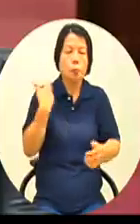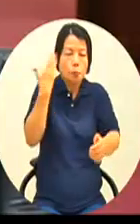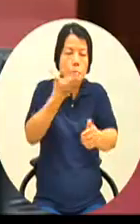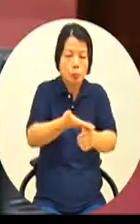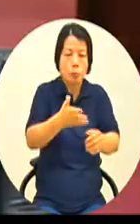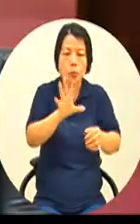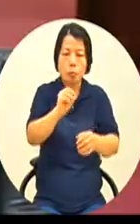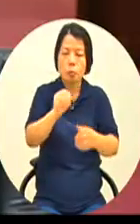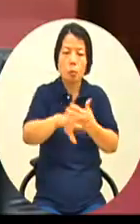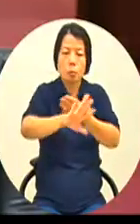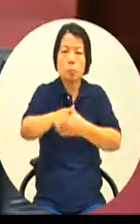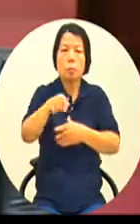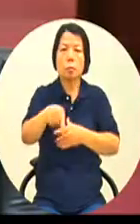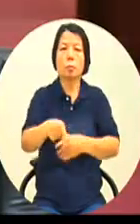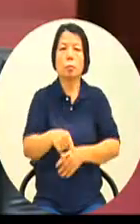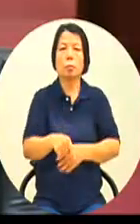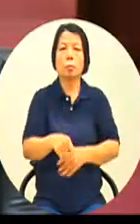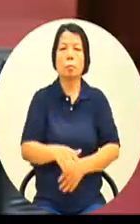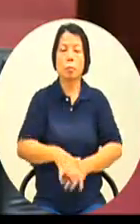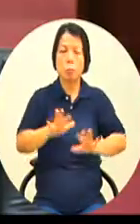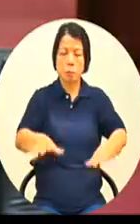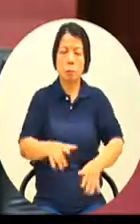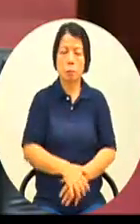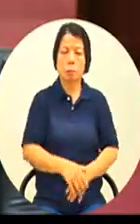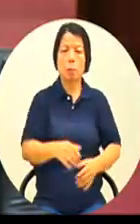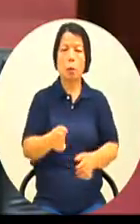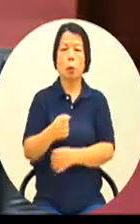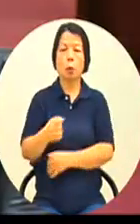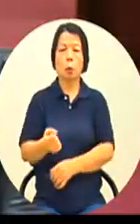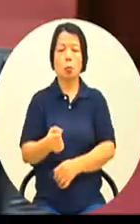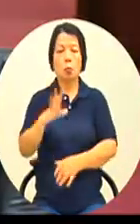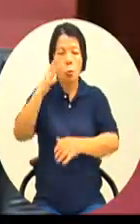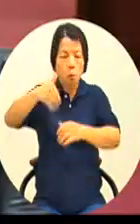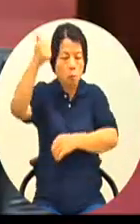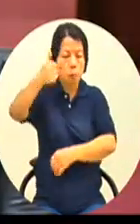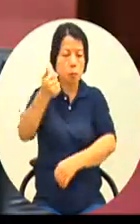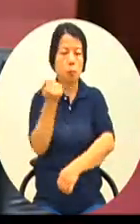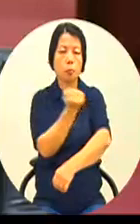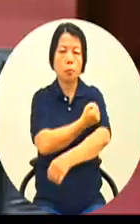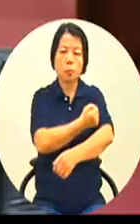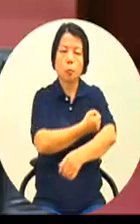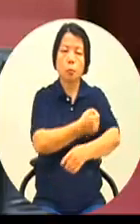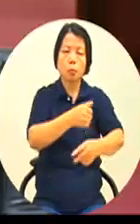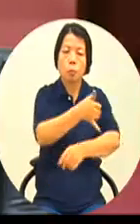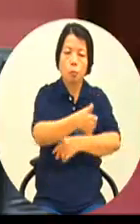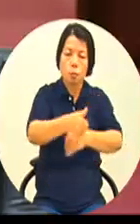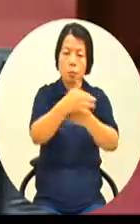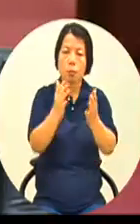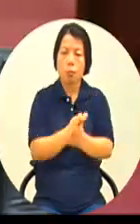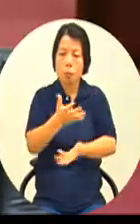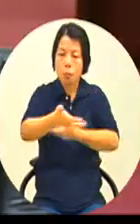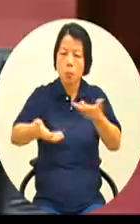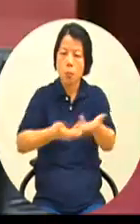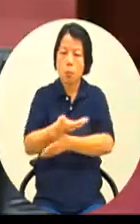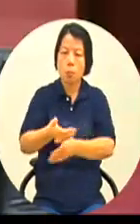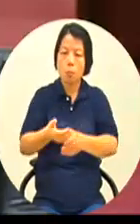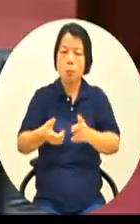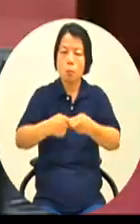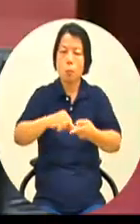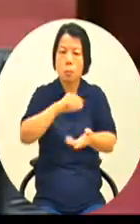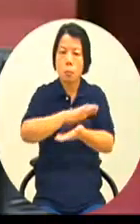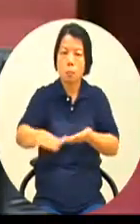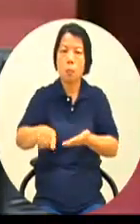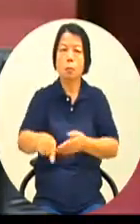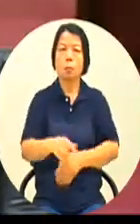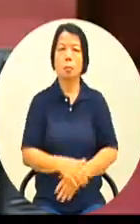志。但是咱最起码劳资和谐对不对？吼，就是讲会当的吼。保障的比较有些这员工，我讲局